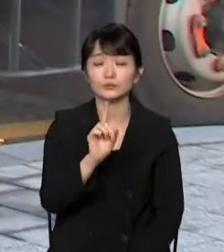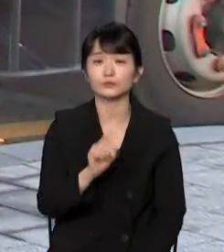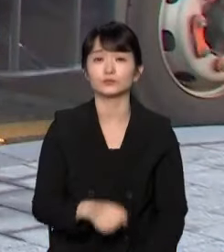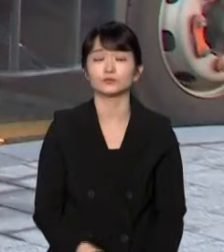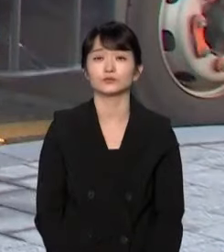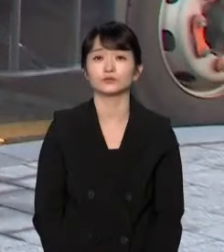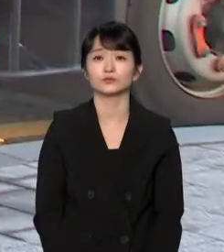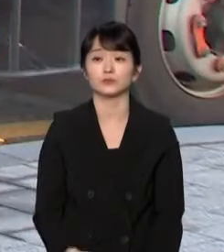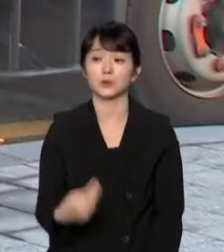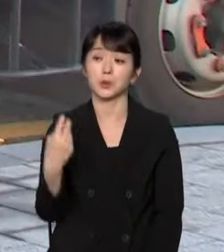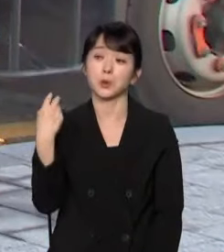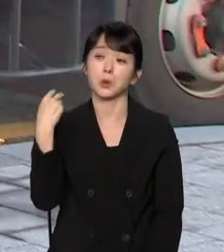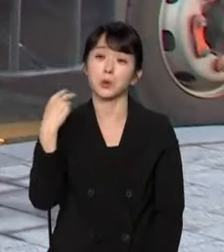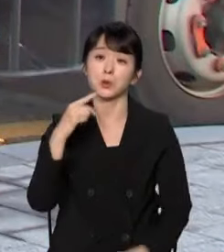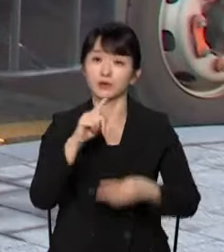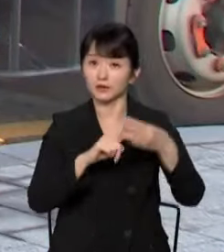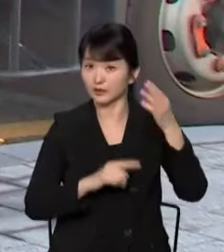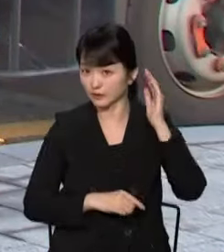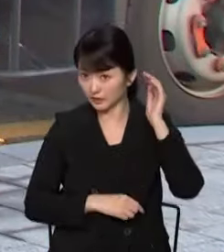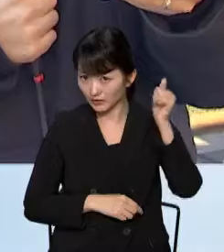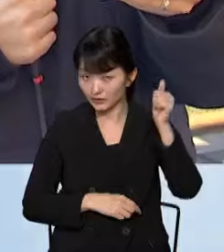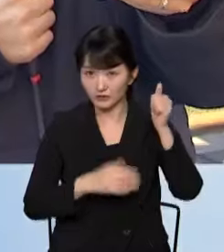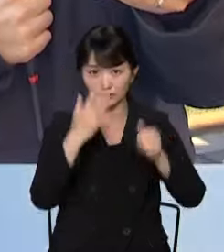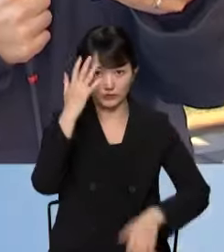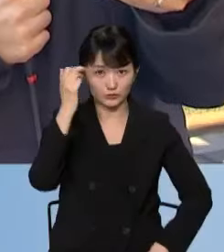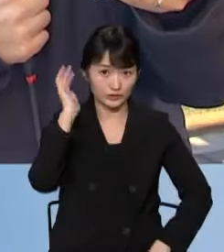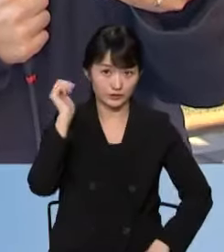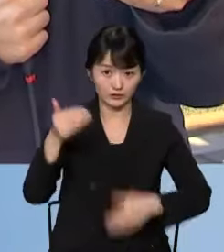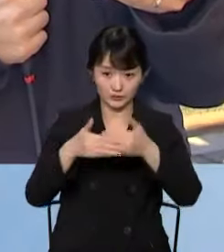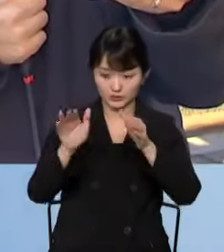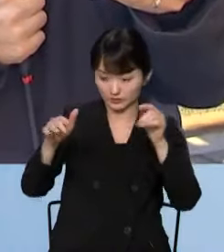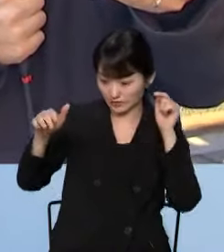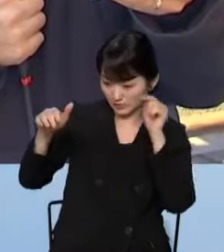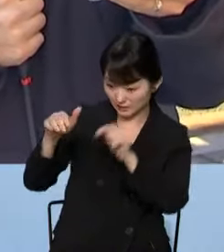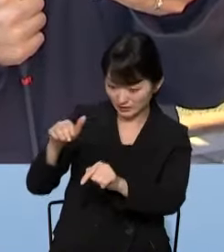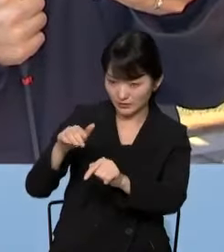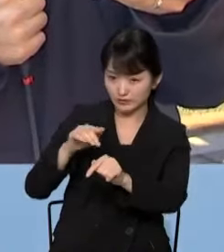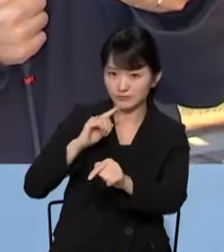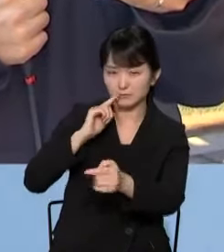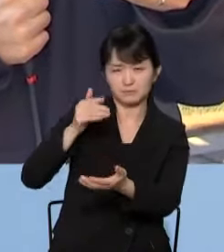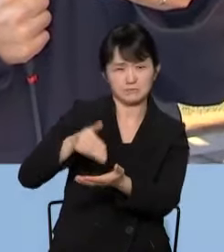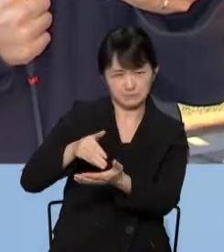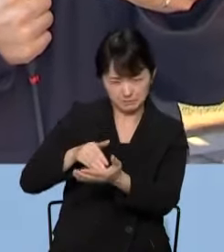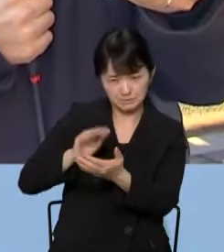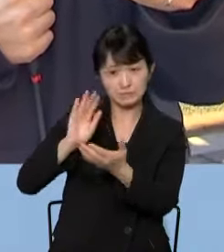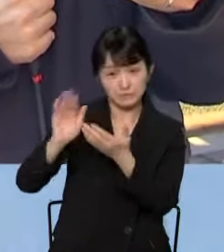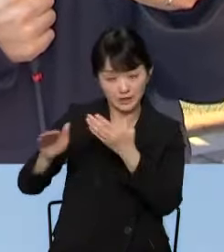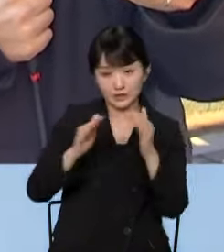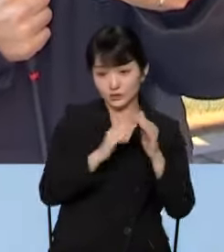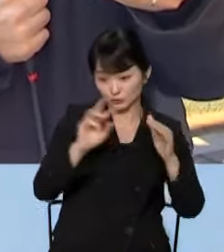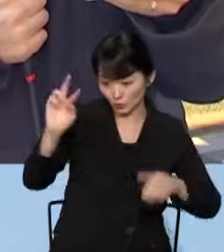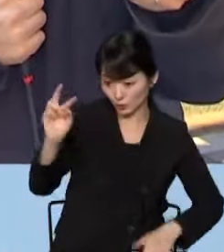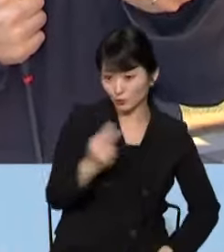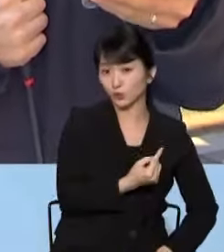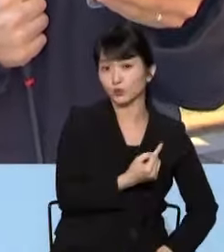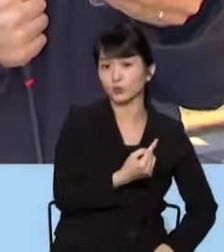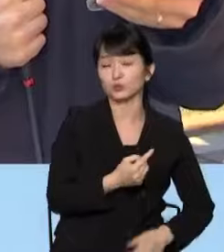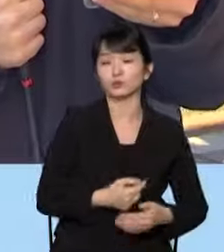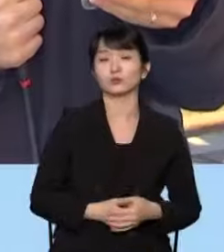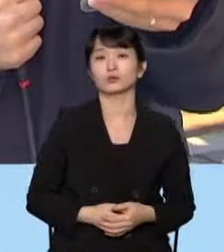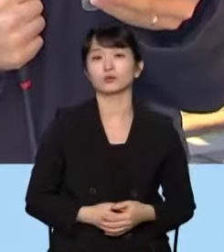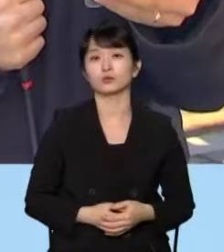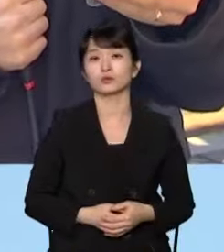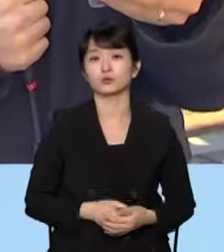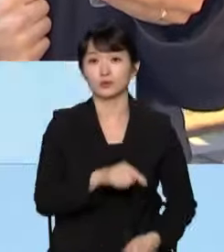네, 이틀 전 윤 대통령이 용산 대통령실로 가서 대국민 담화를 한 이후에 이곳 관저로 돌아왔습니다. 아, 그리고